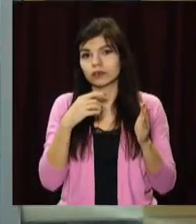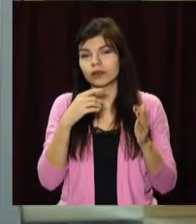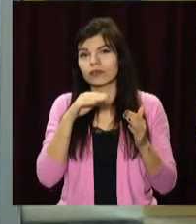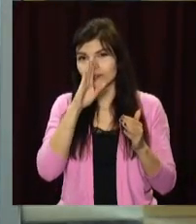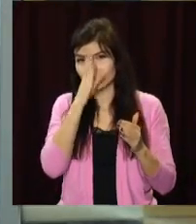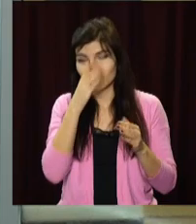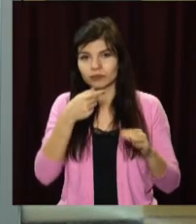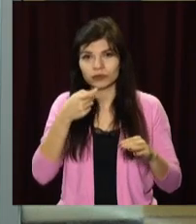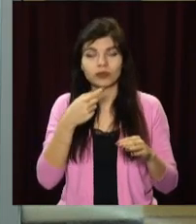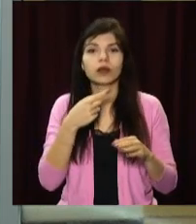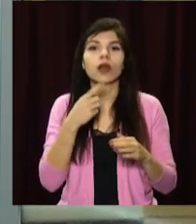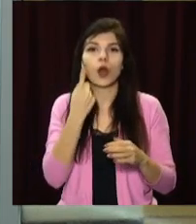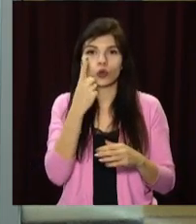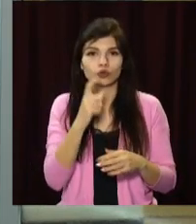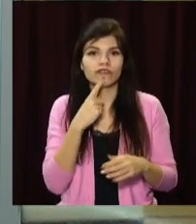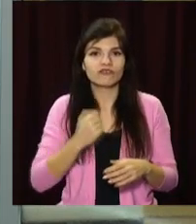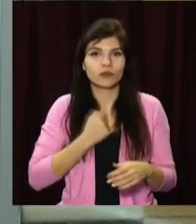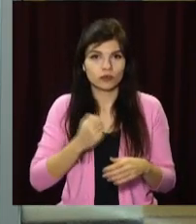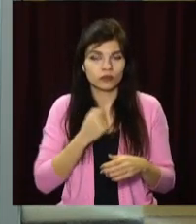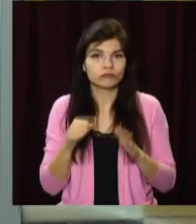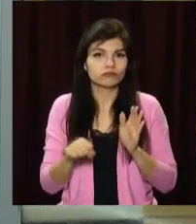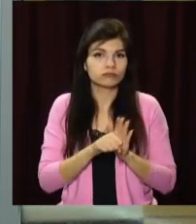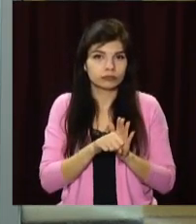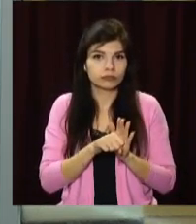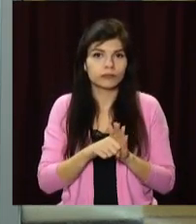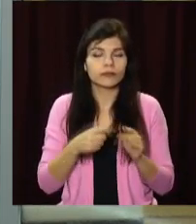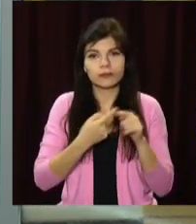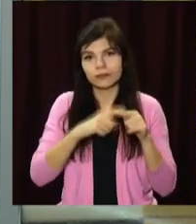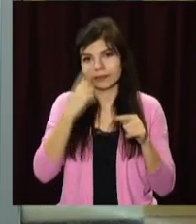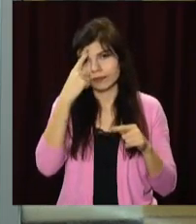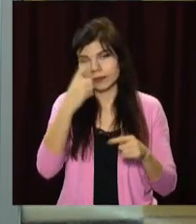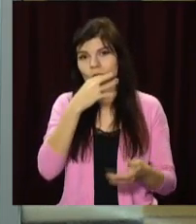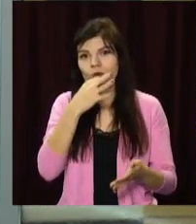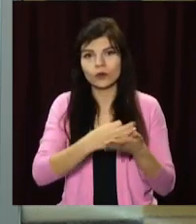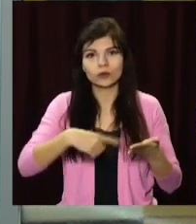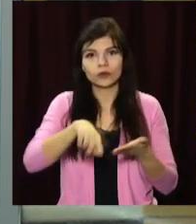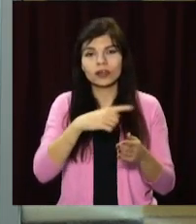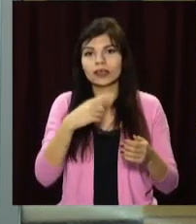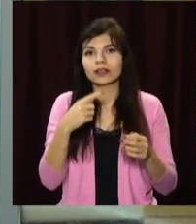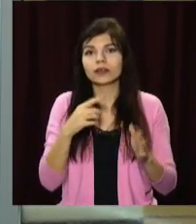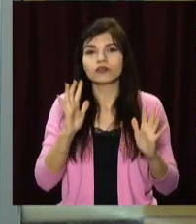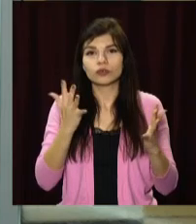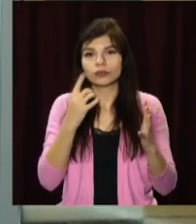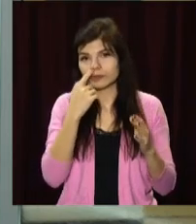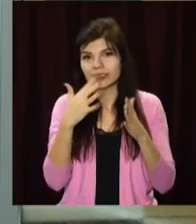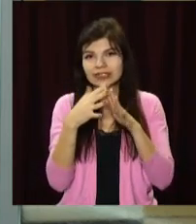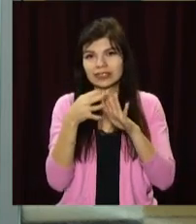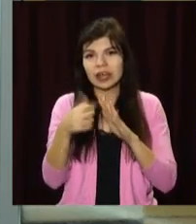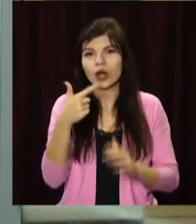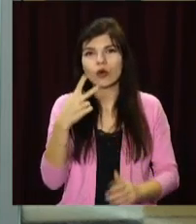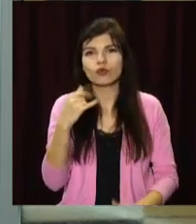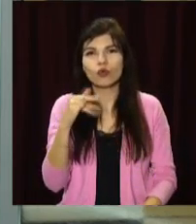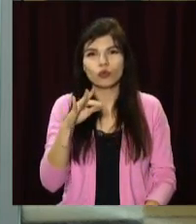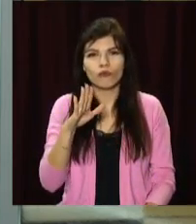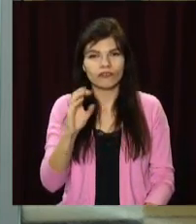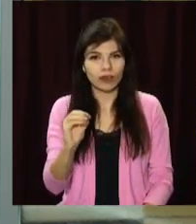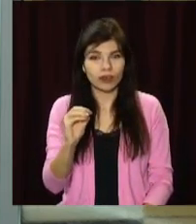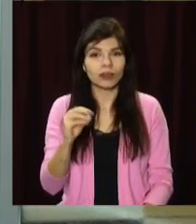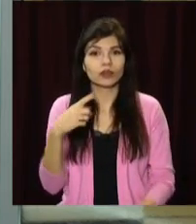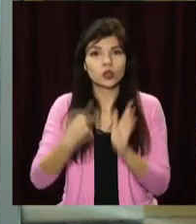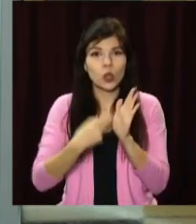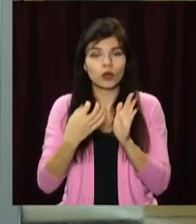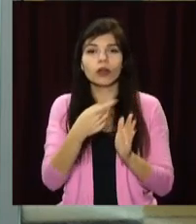На Донбасі внаслідок ворожих обстрілів загинув один військовий. Про це повідомили у штабі операції об'єднаних сил. Сталося це неподалік